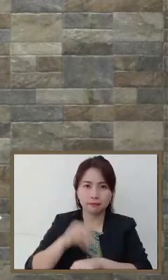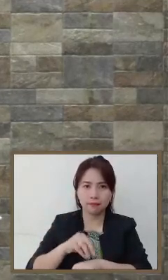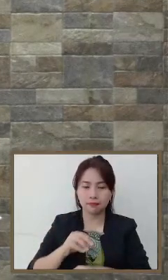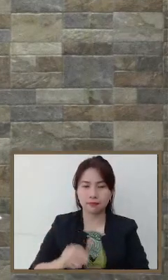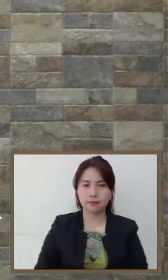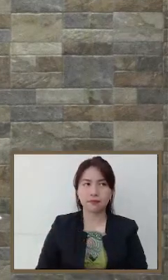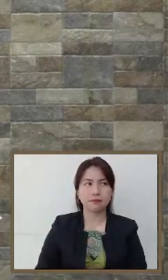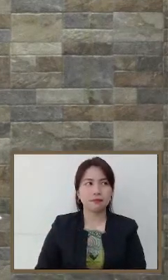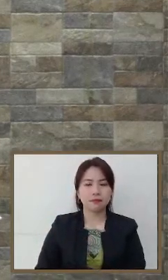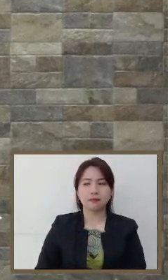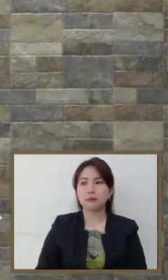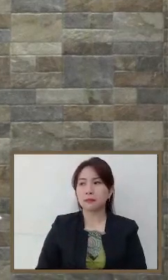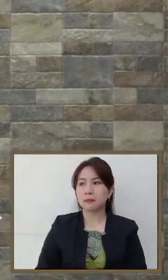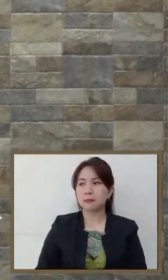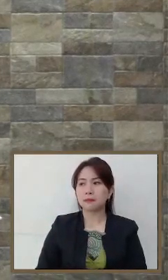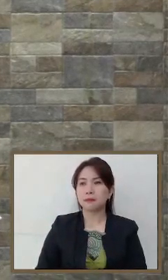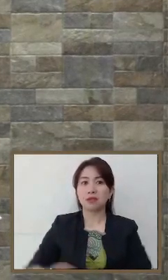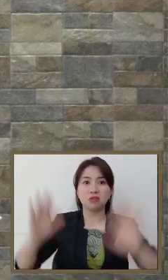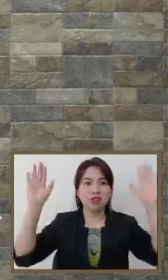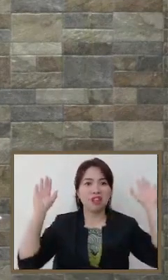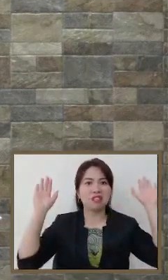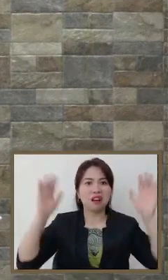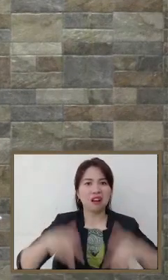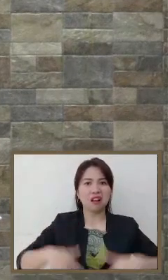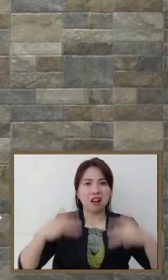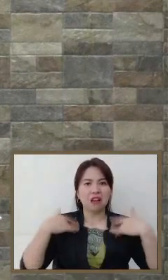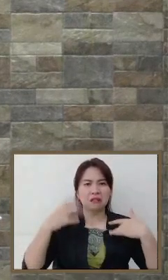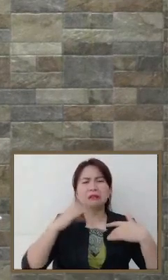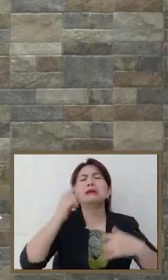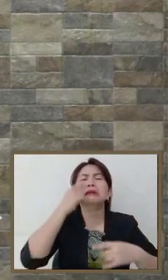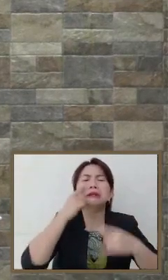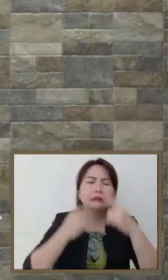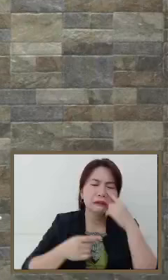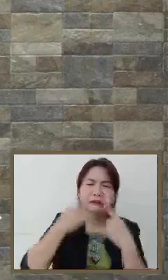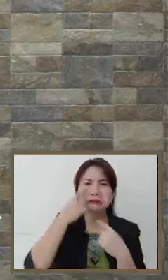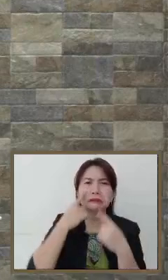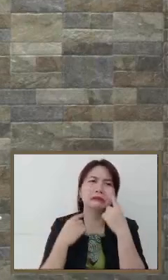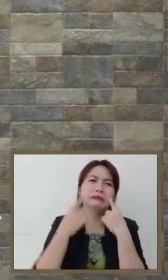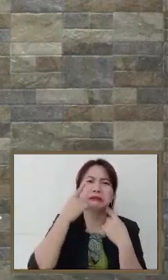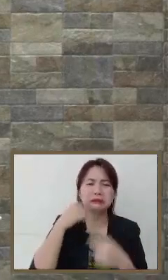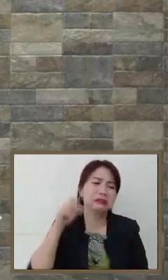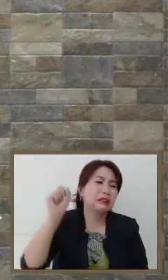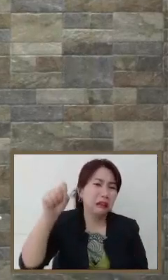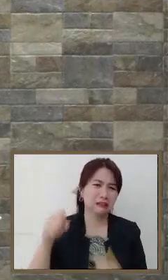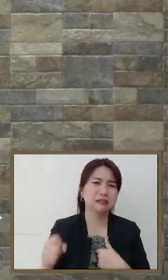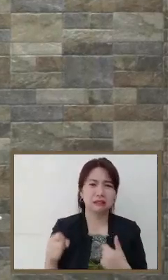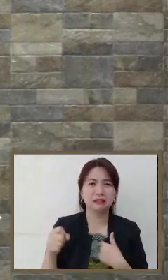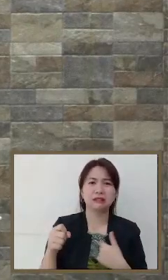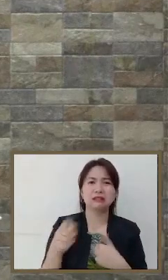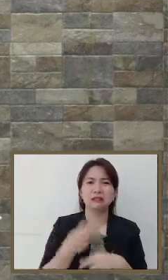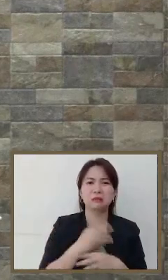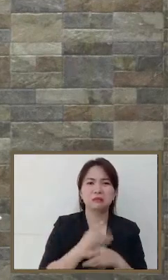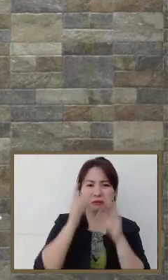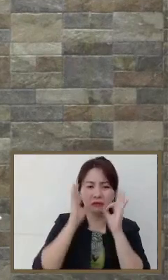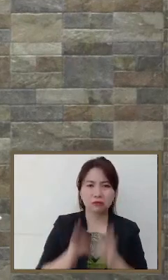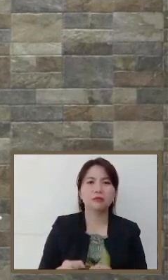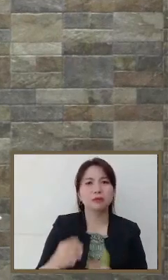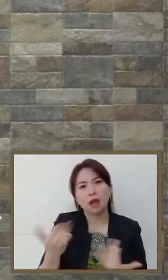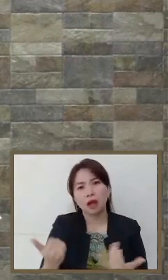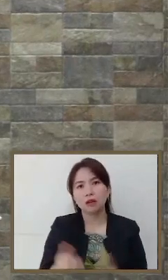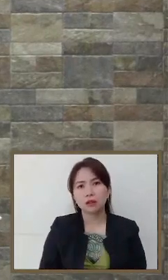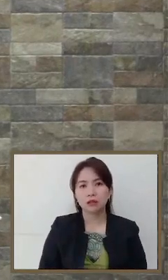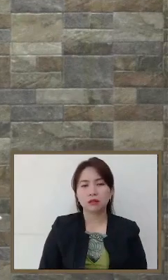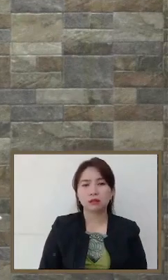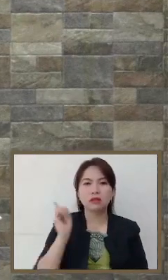panginoon binigay ang buhay sa pang pinaglaban umiyak-iyak talaga talaga talagang kulang na lang Hindi